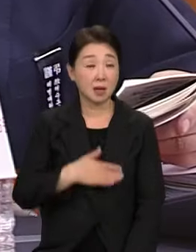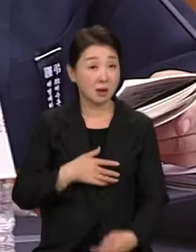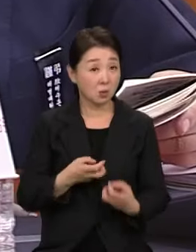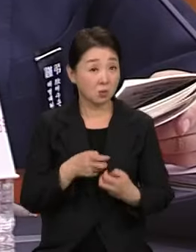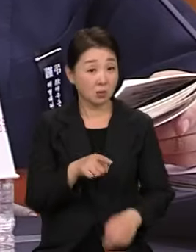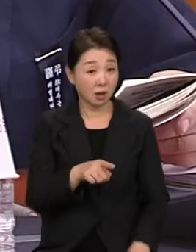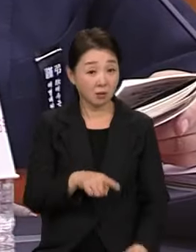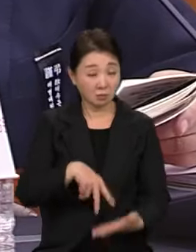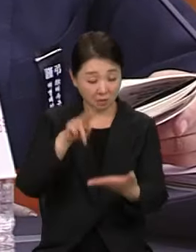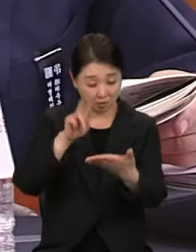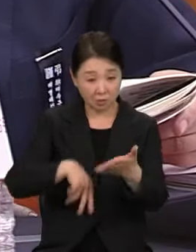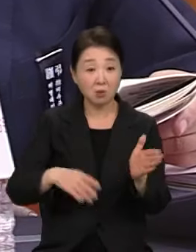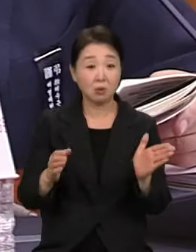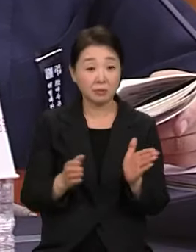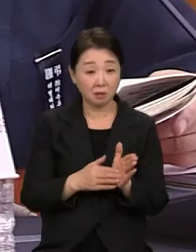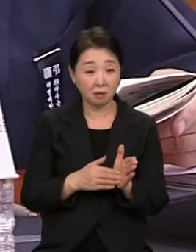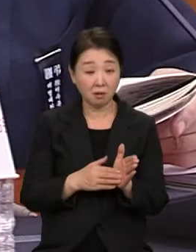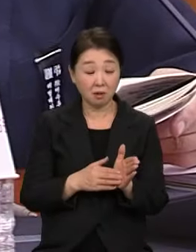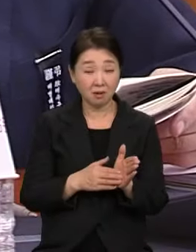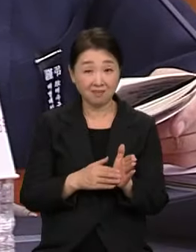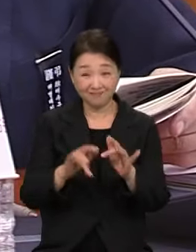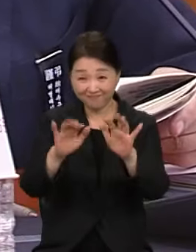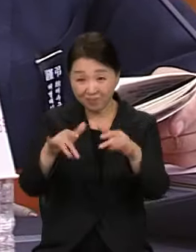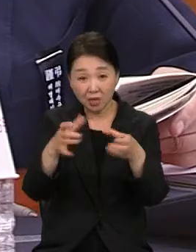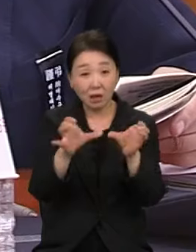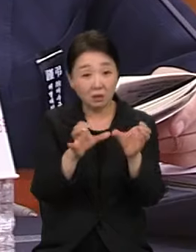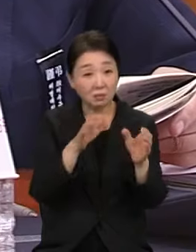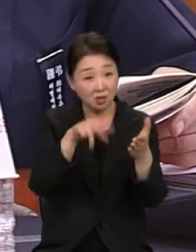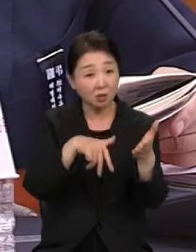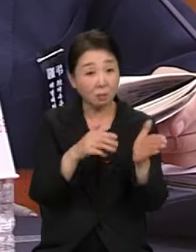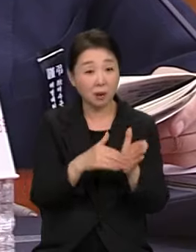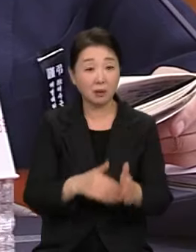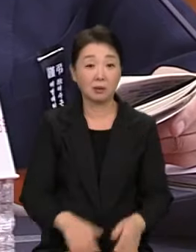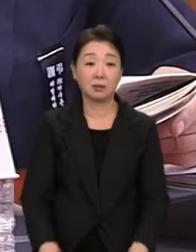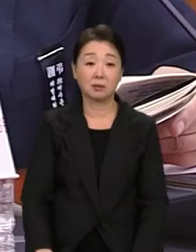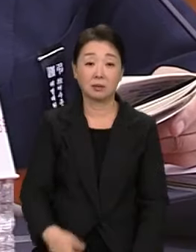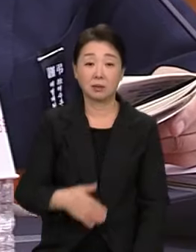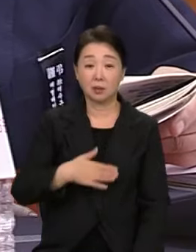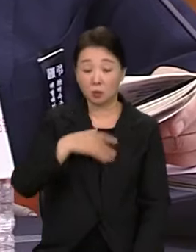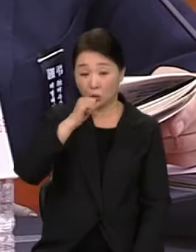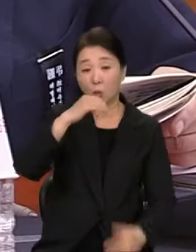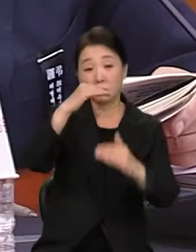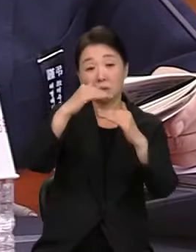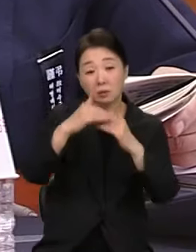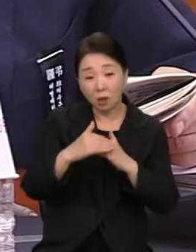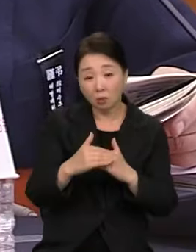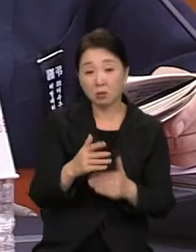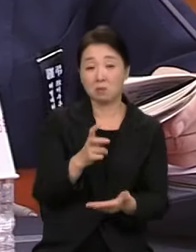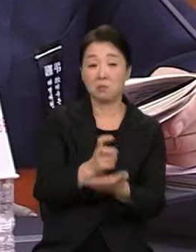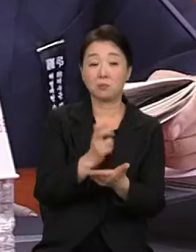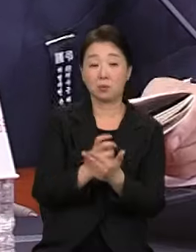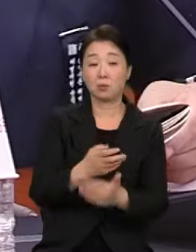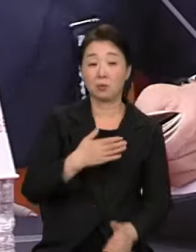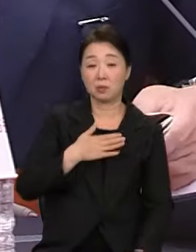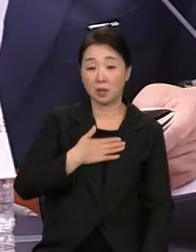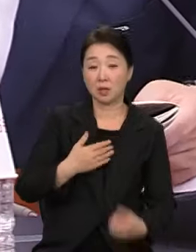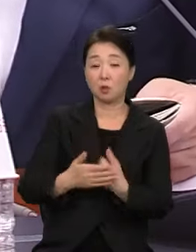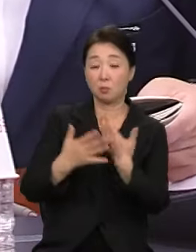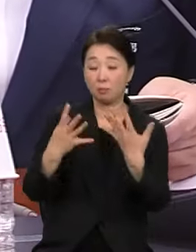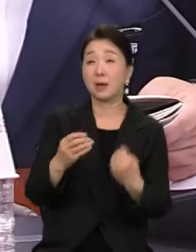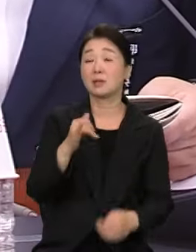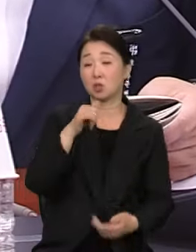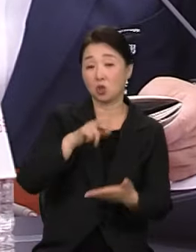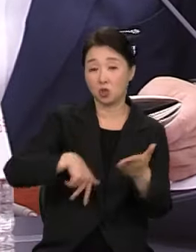그거 읽었습니다. 자기 댓글팀이니까. 좋은 내용이 또 법적으로 그런데도,